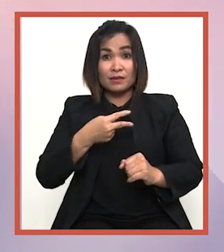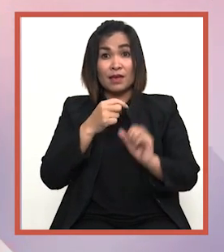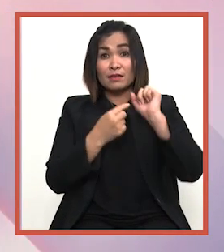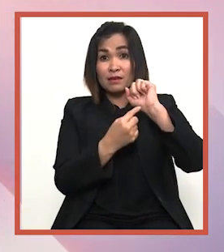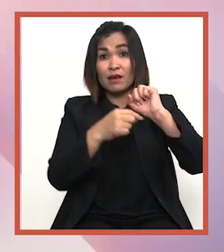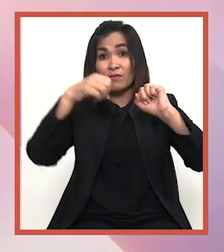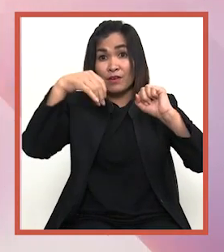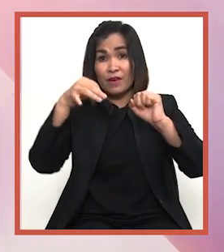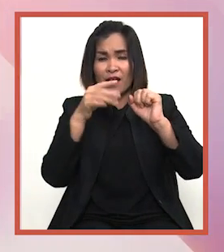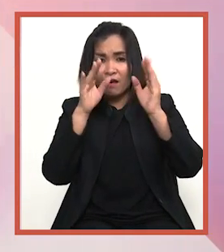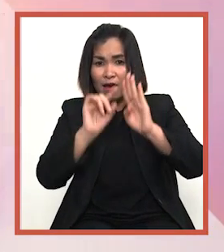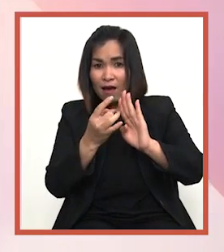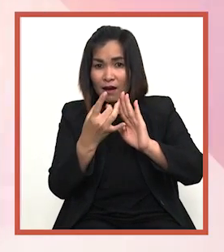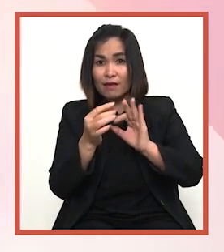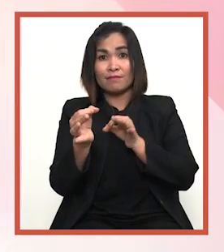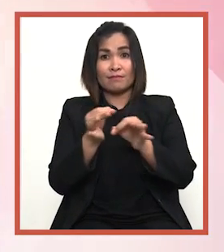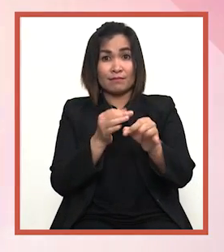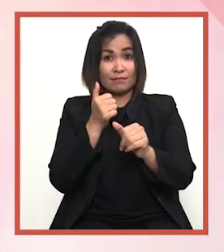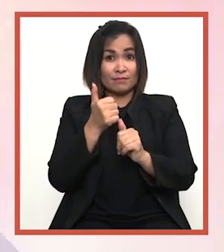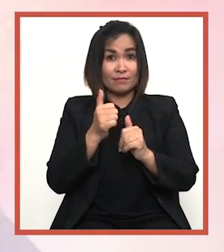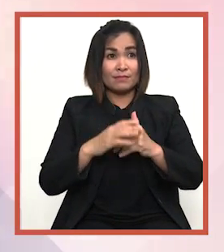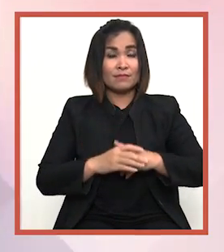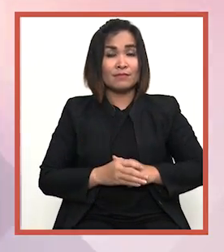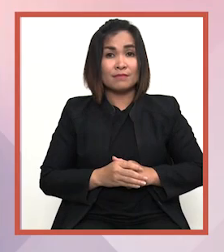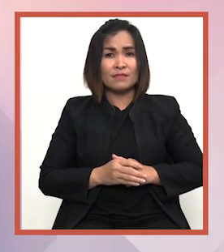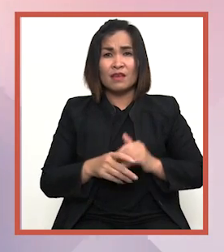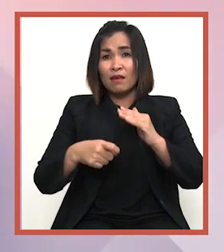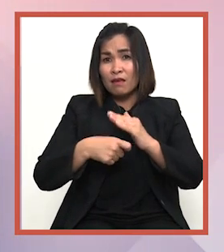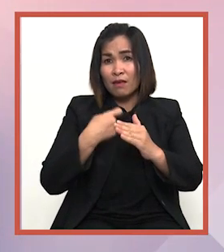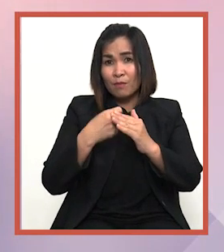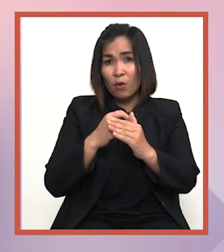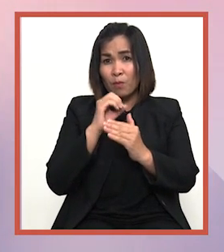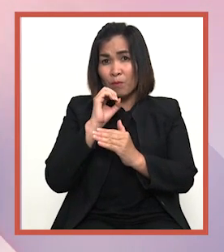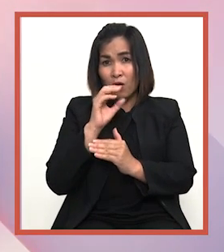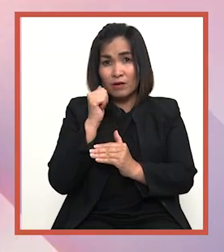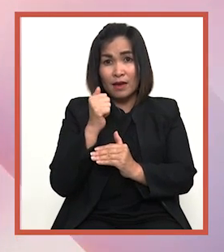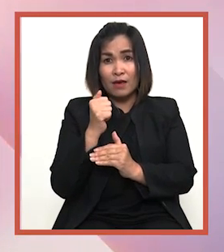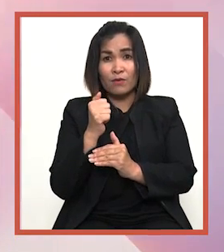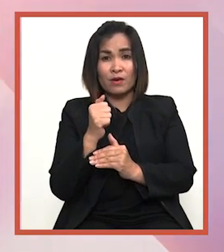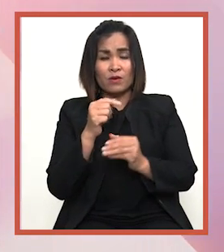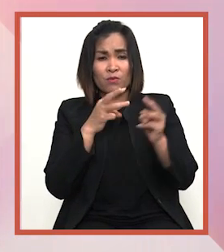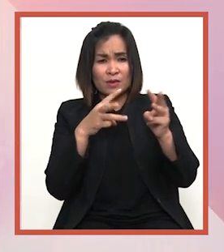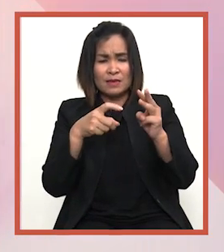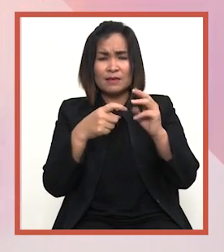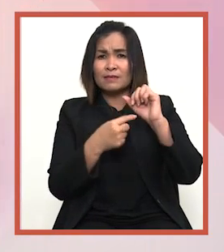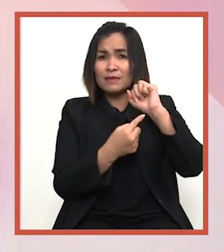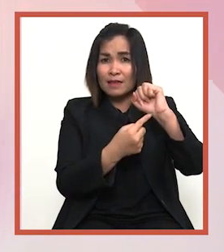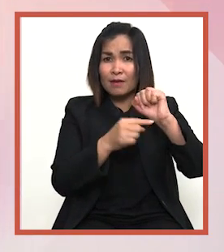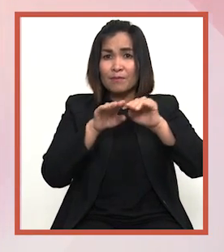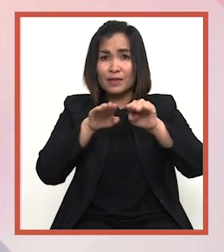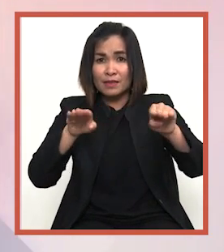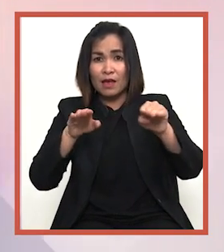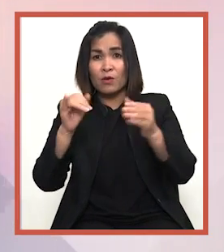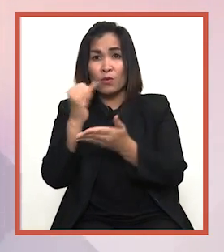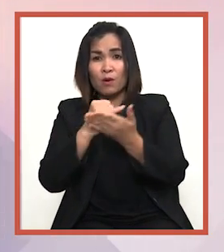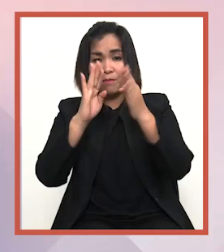ได้นักเรียนให้เหตุผลในการใช้สัญลักษณ์มาตรฐานในการเขียนแบบท